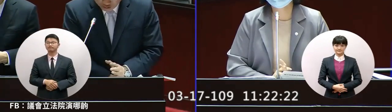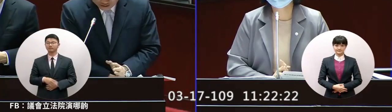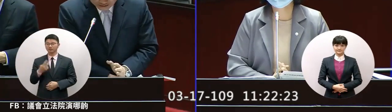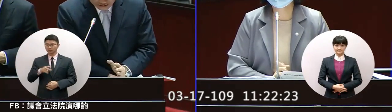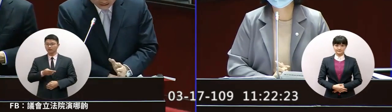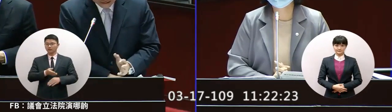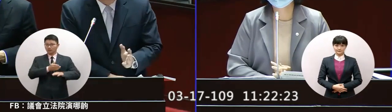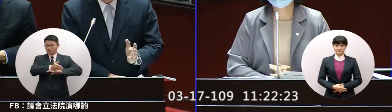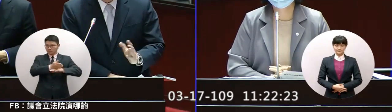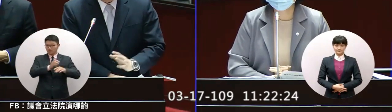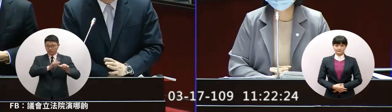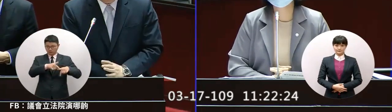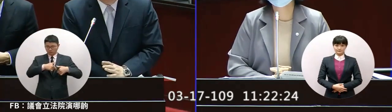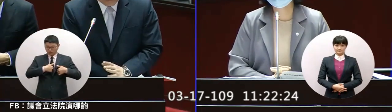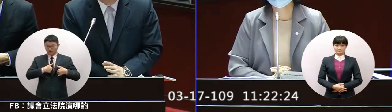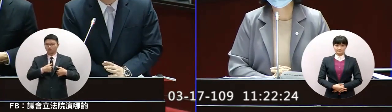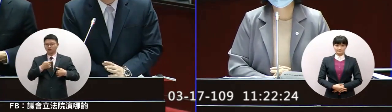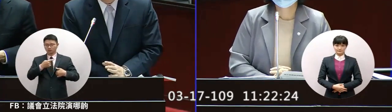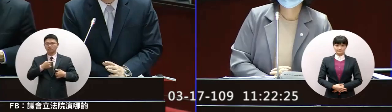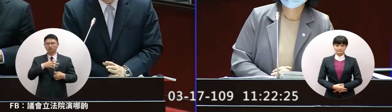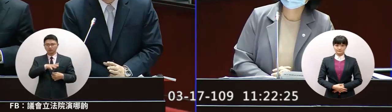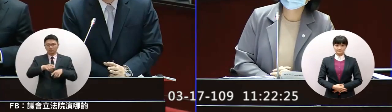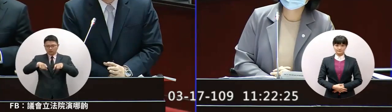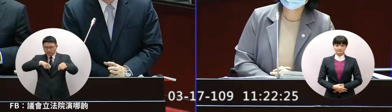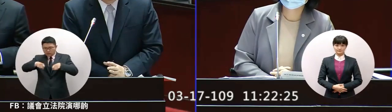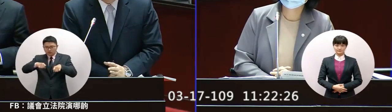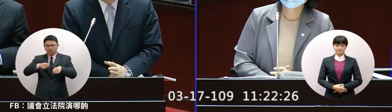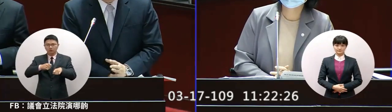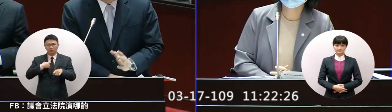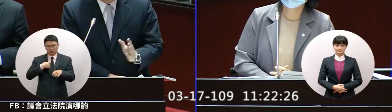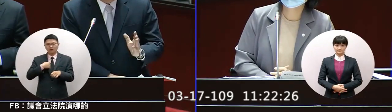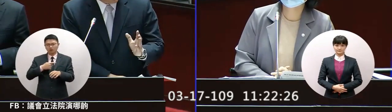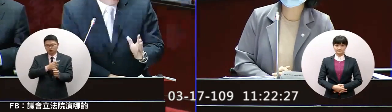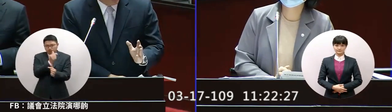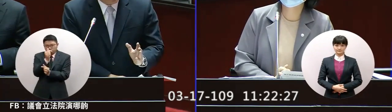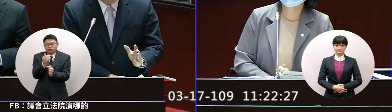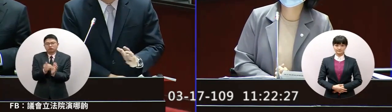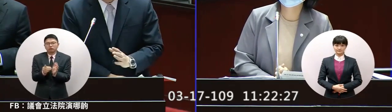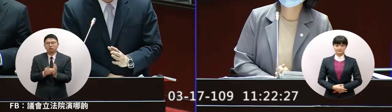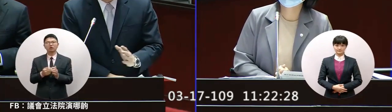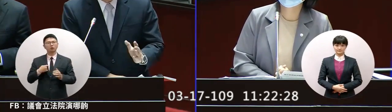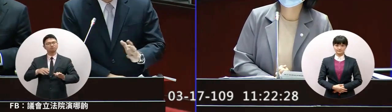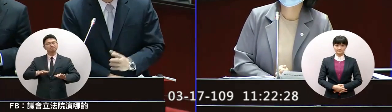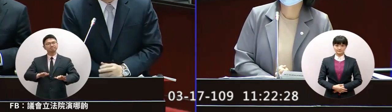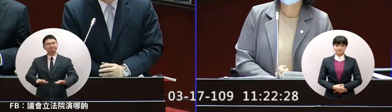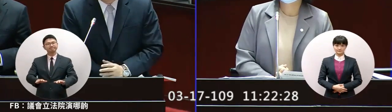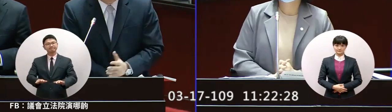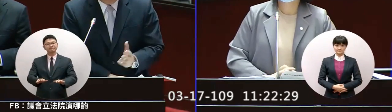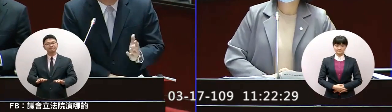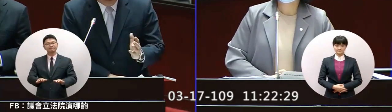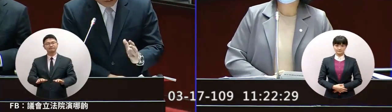括车辆中心哈啊都完成相关的计划。那目前稍有哈这个